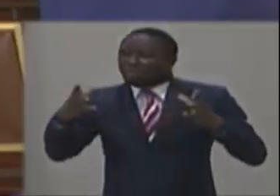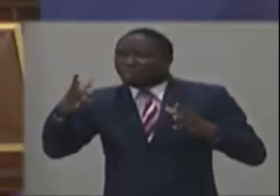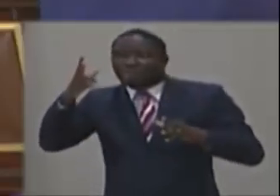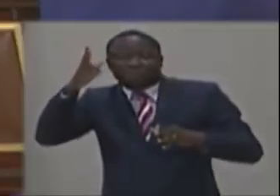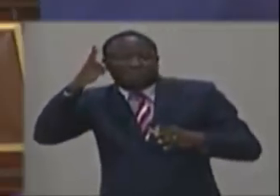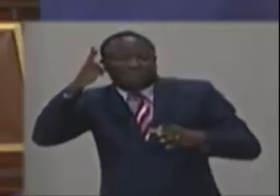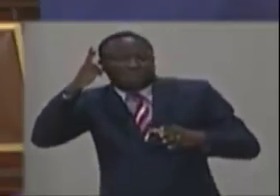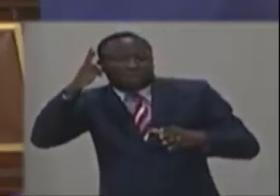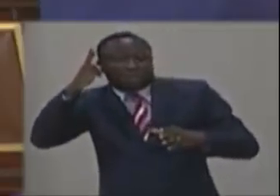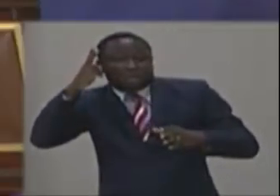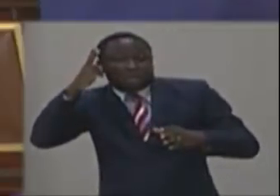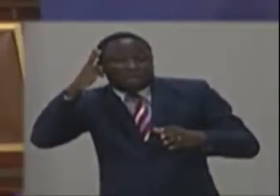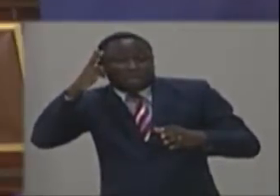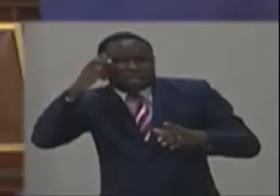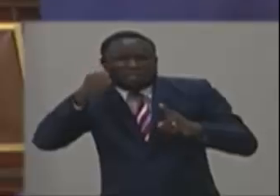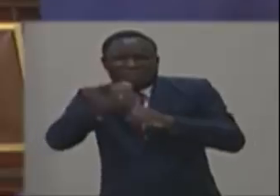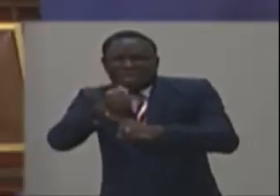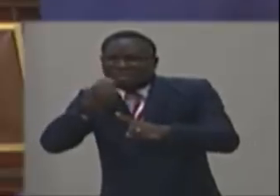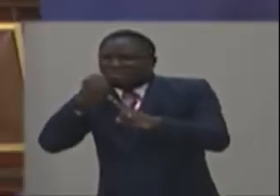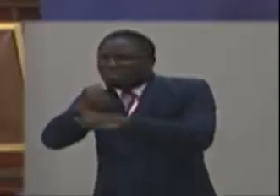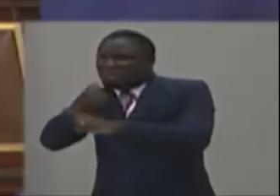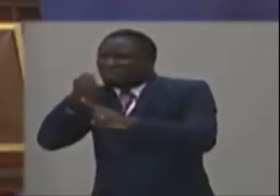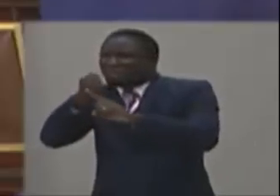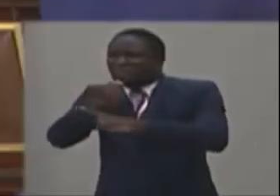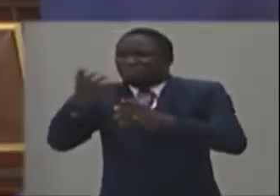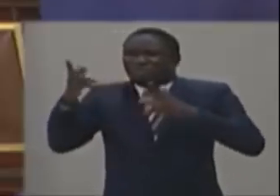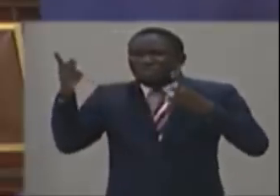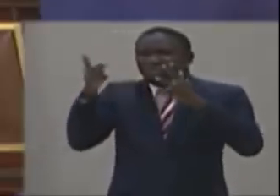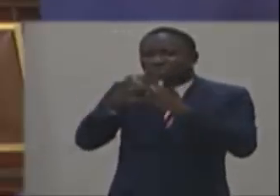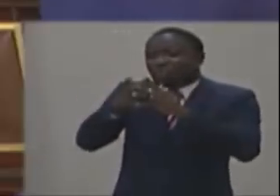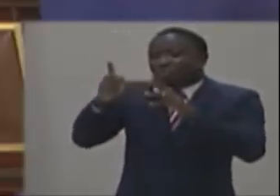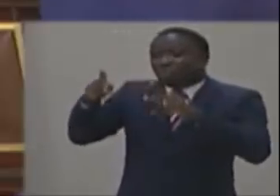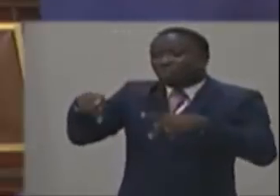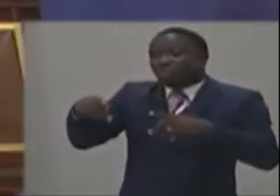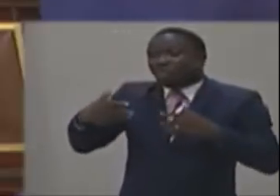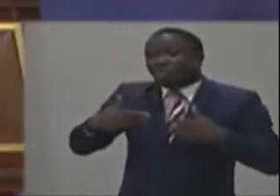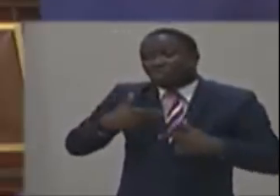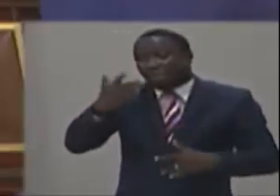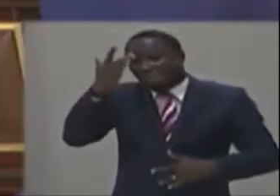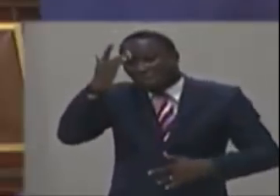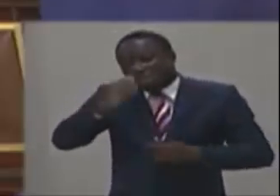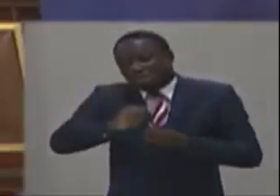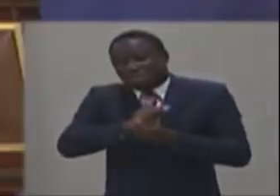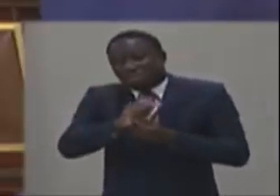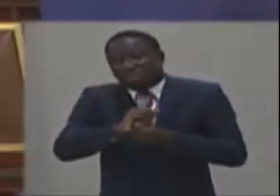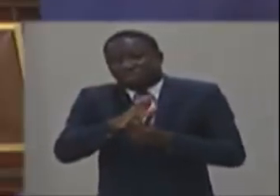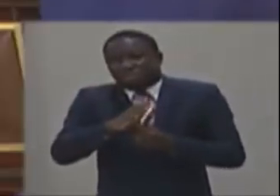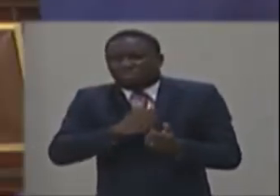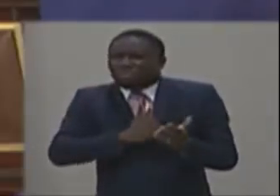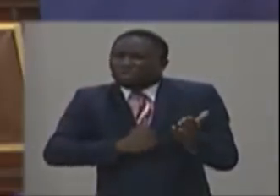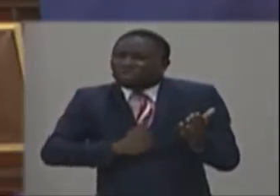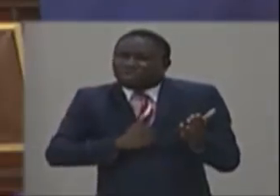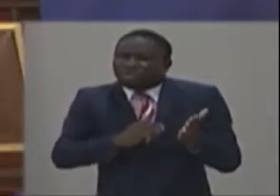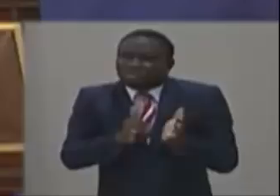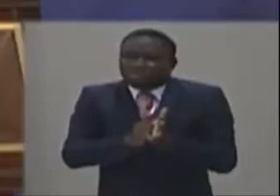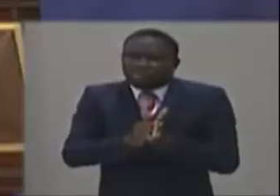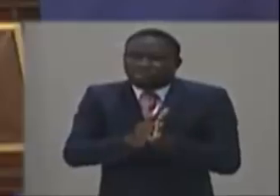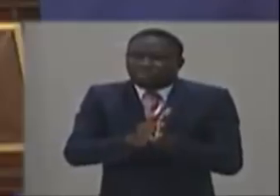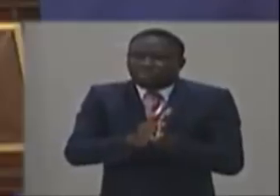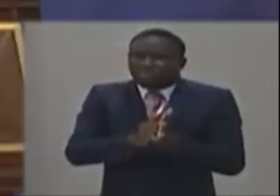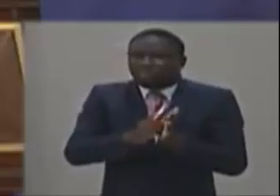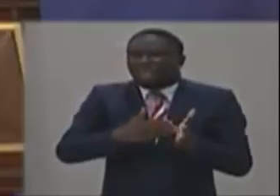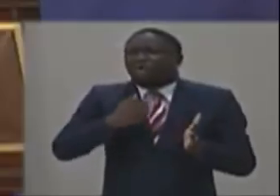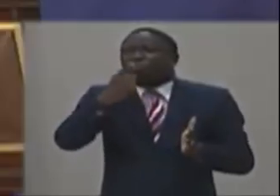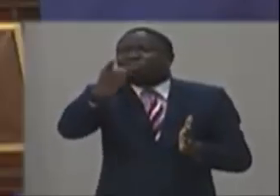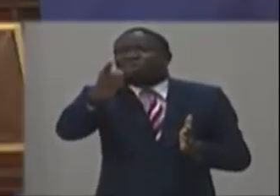tende, y a pas attaqué. Y'a voulu tout le monde qui a maladie COVID-19 là. Et ou même l'homme